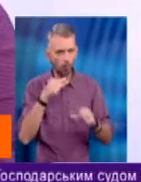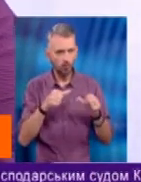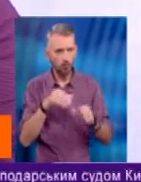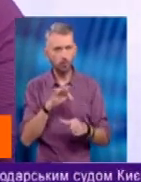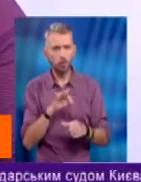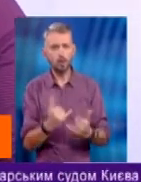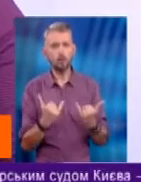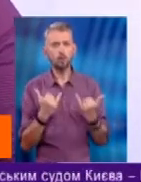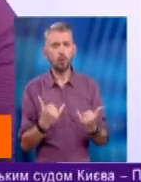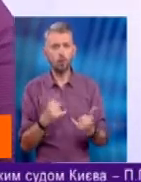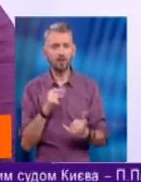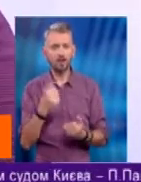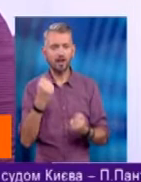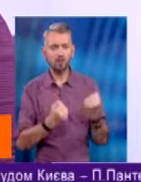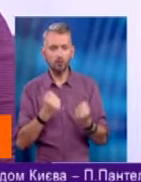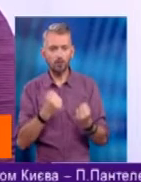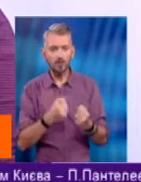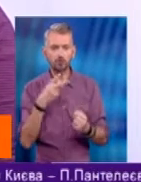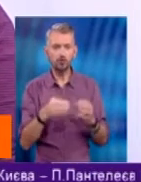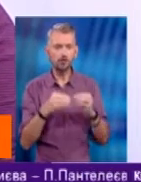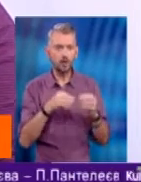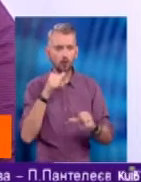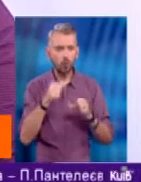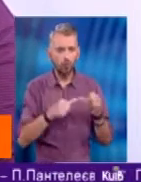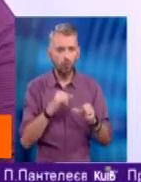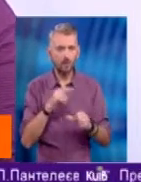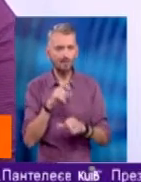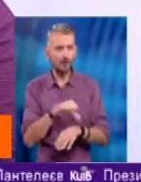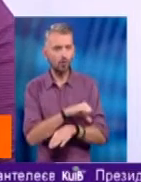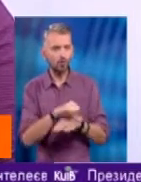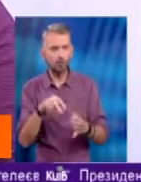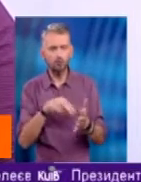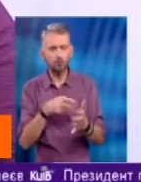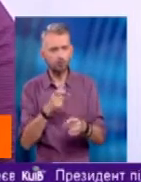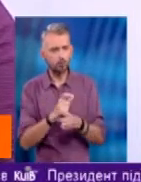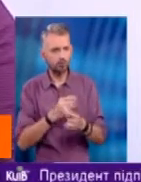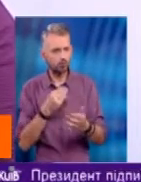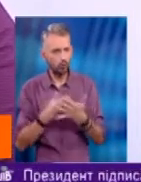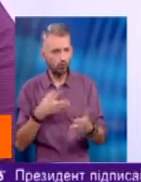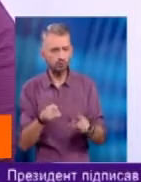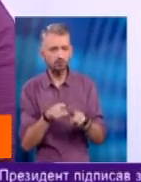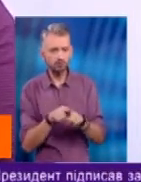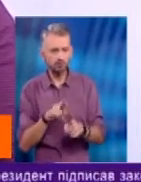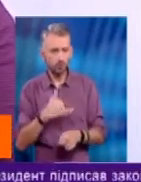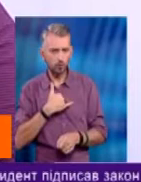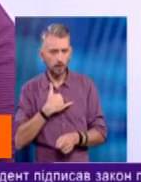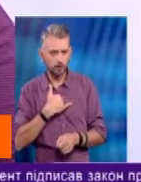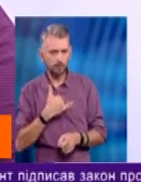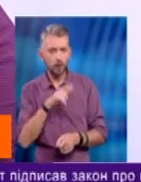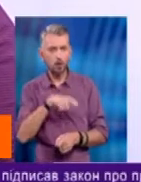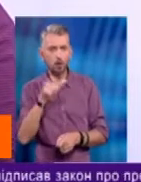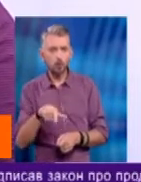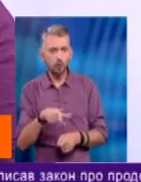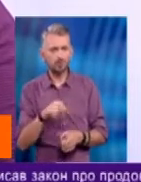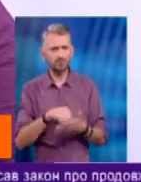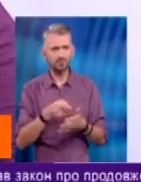то сьогодні ці автомобілі 2010 року і за кордоном стоять досить високо, так як і в нас приблизно в країні. Люди за рахунок того,